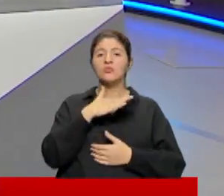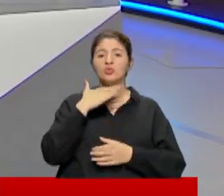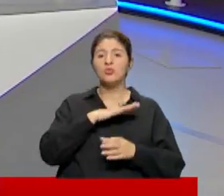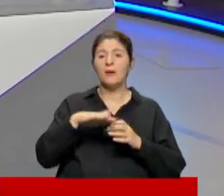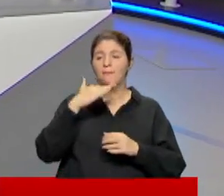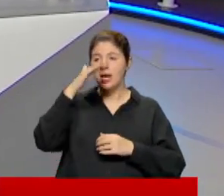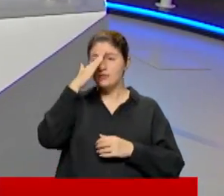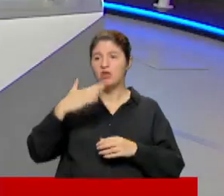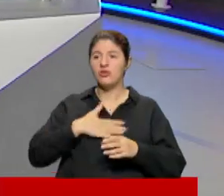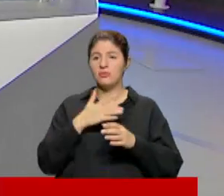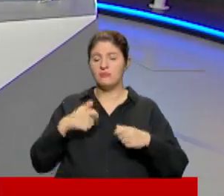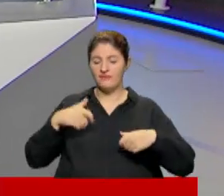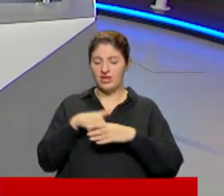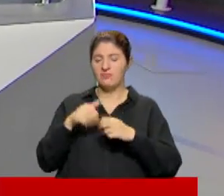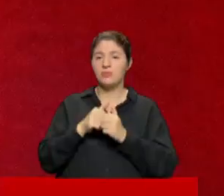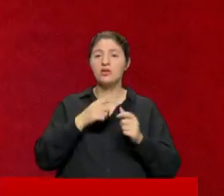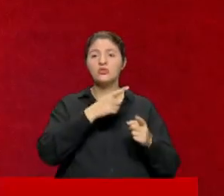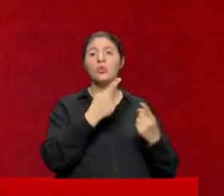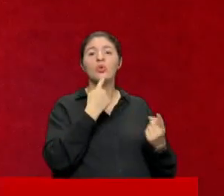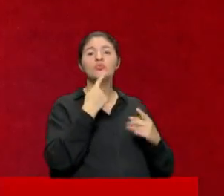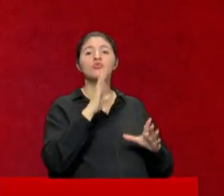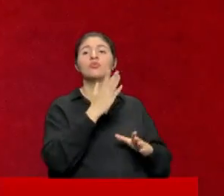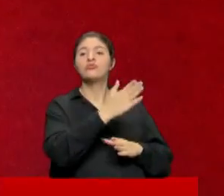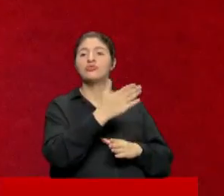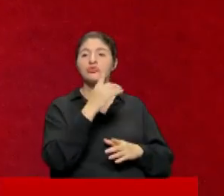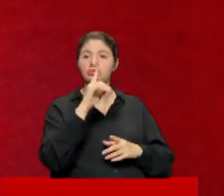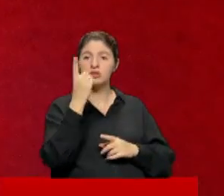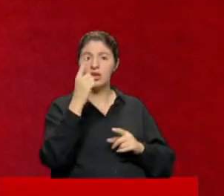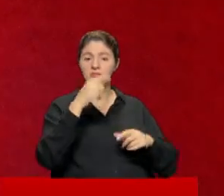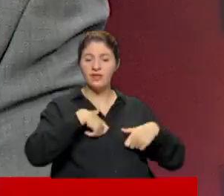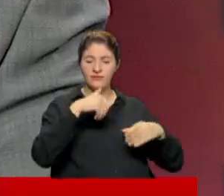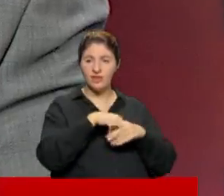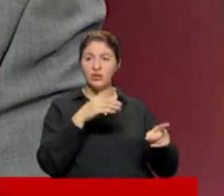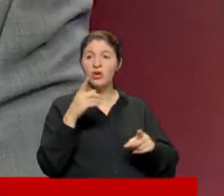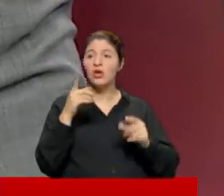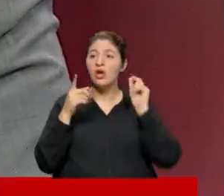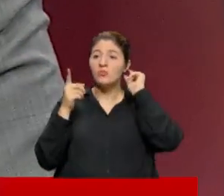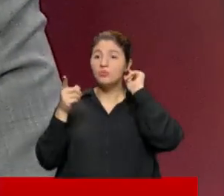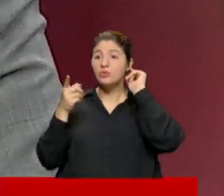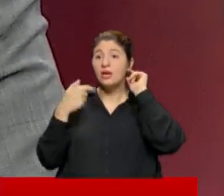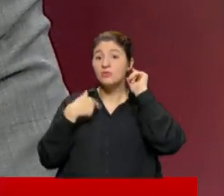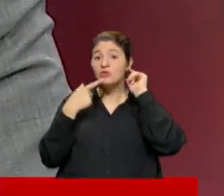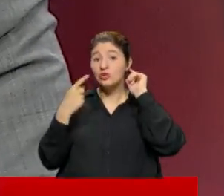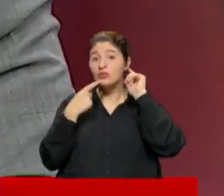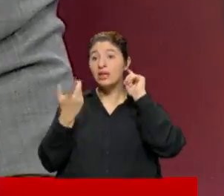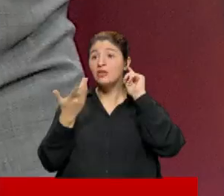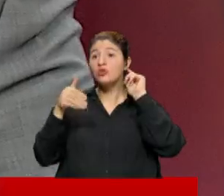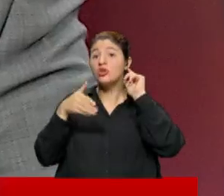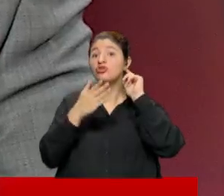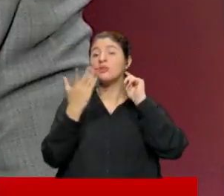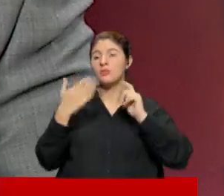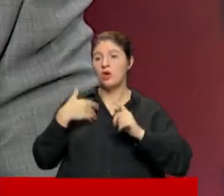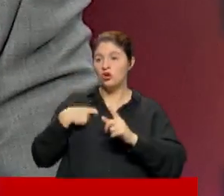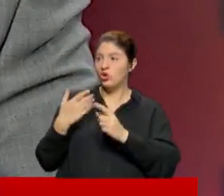bayramında CHP vekiler geliyorsunuz konuşmuyor musunuz konuştuğumuzda bunların söylediğini söylesek Bunlar sokağa çıkamaz ki nasıl bunların